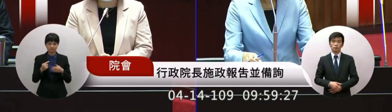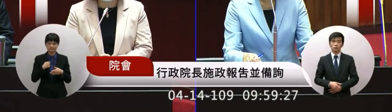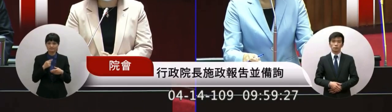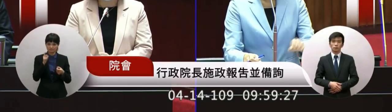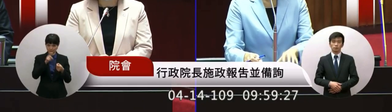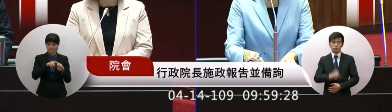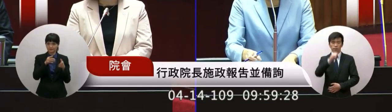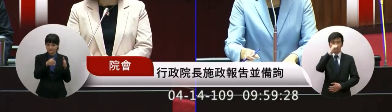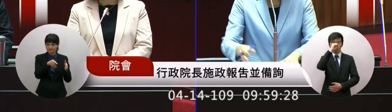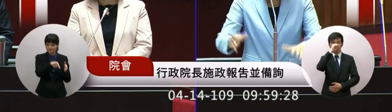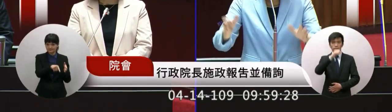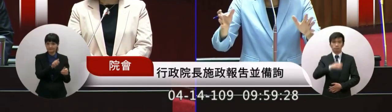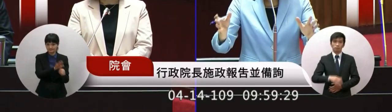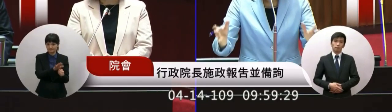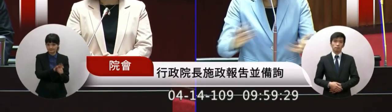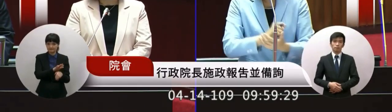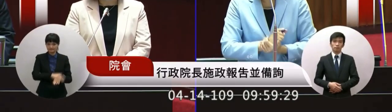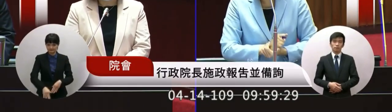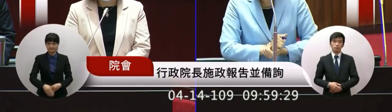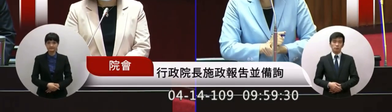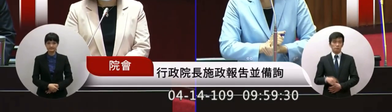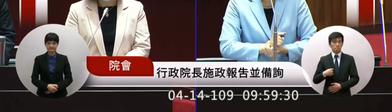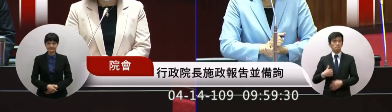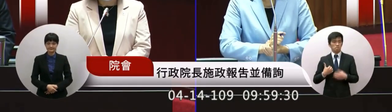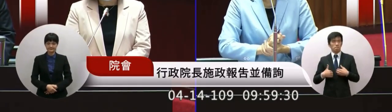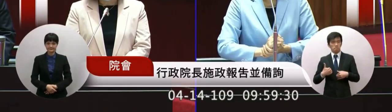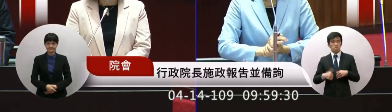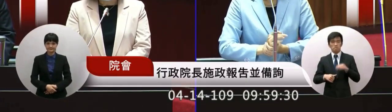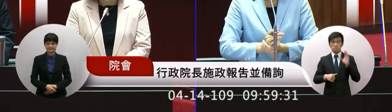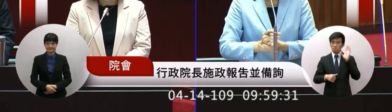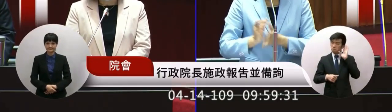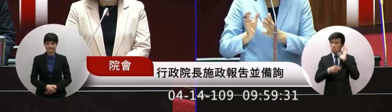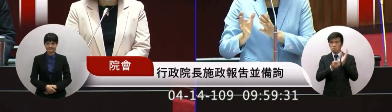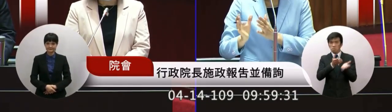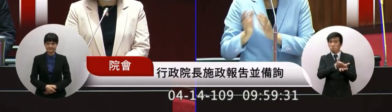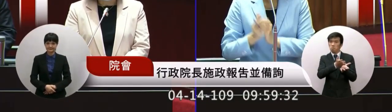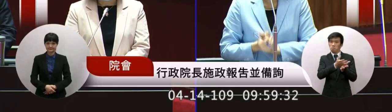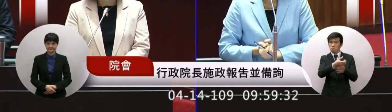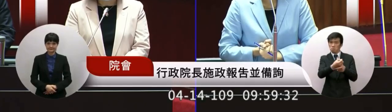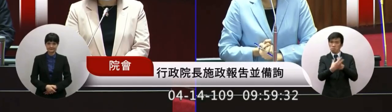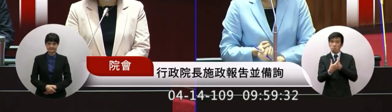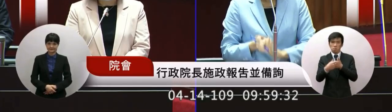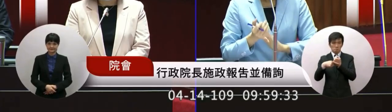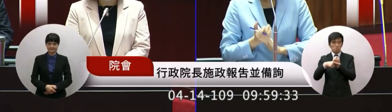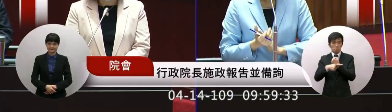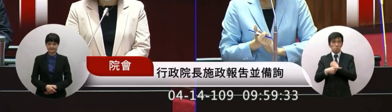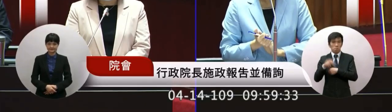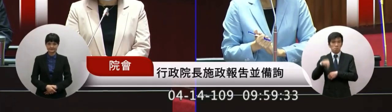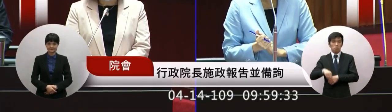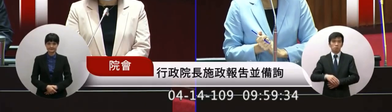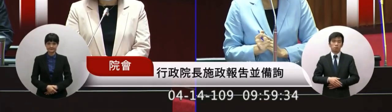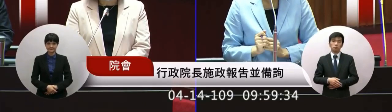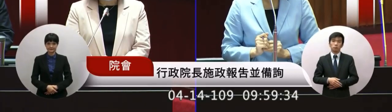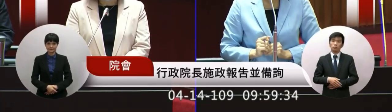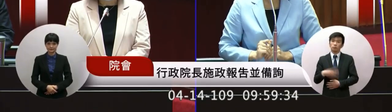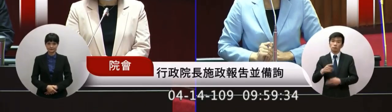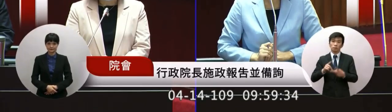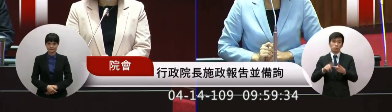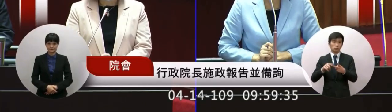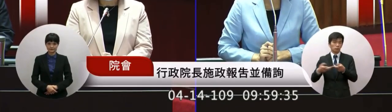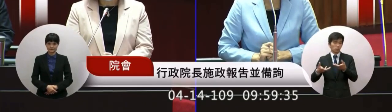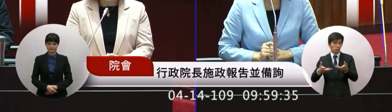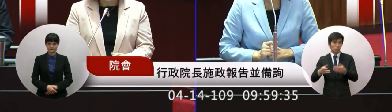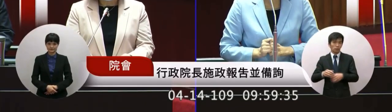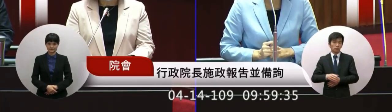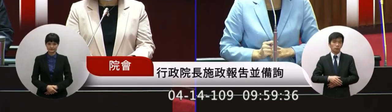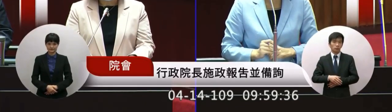个方向来 处理。好，好，我非常高兴有听到这样子的这个研议方向哈。好，我现在进入到第二个议题，推